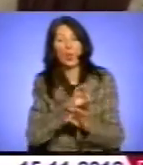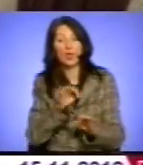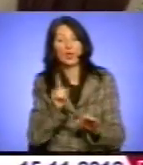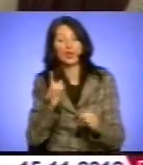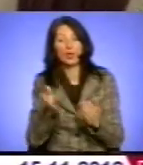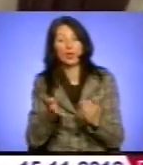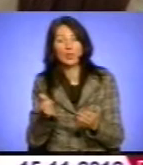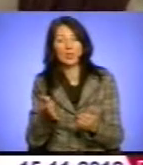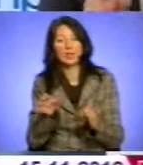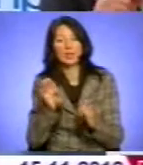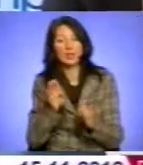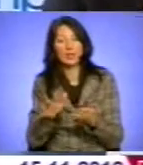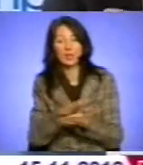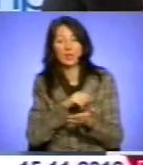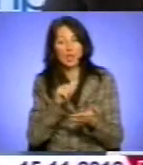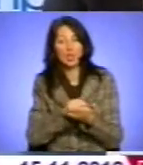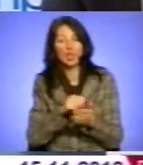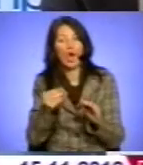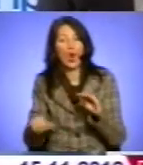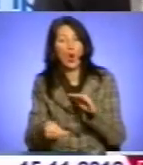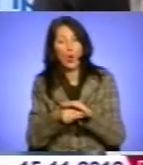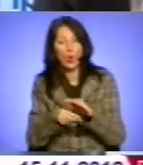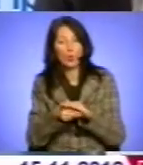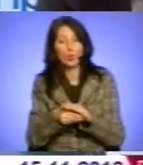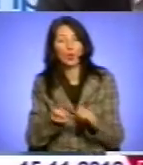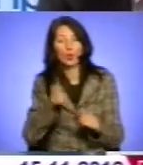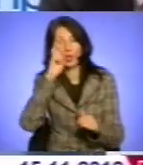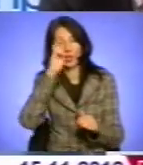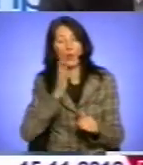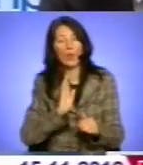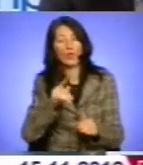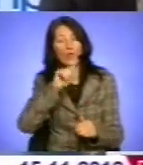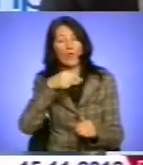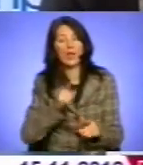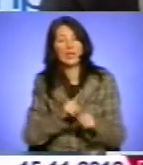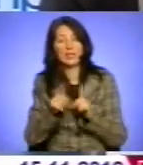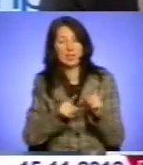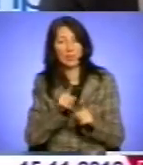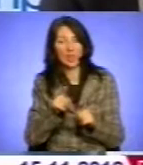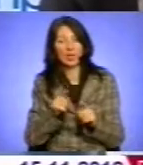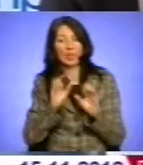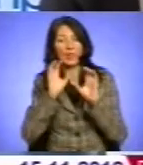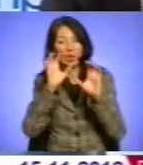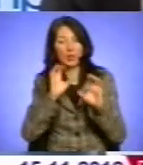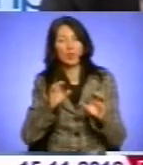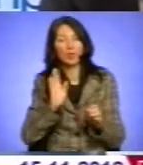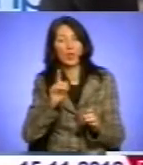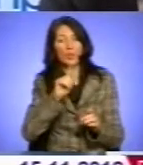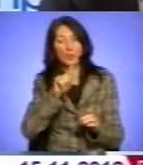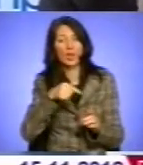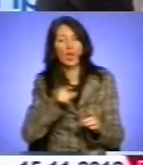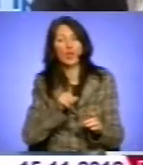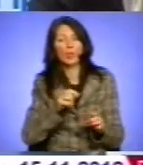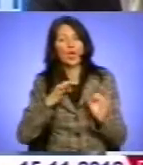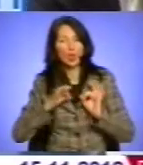державі. Ми будемо вимагати зміни існуючого законодавства і будемо вимагати, щоб судді, в